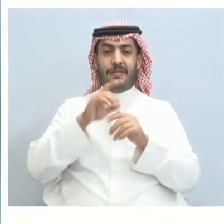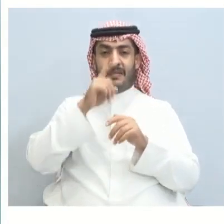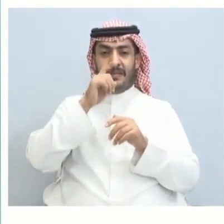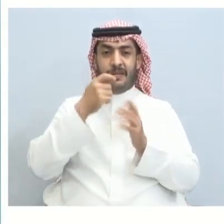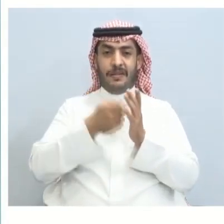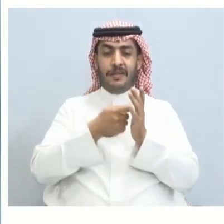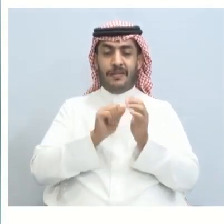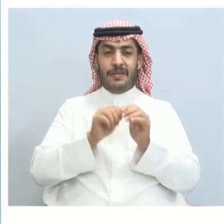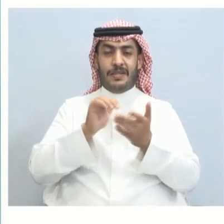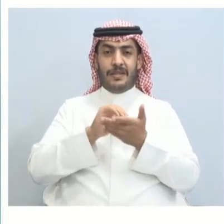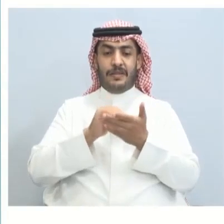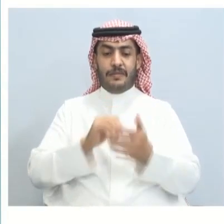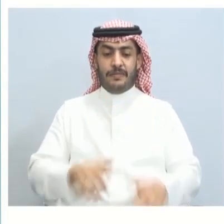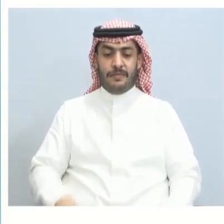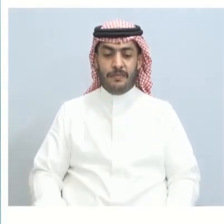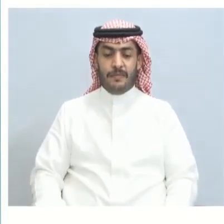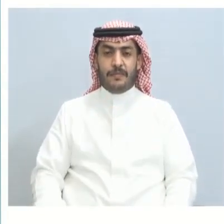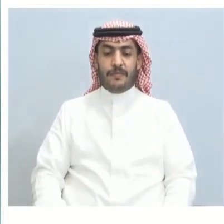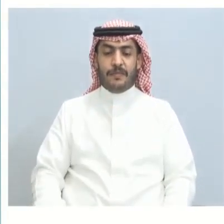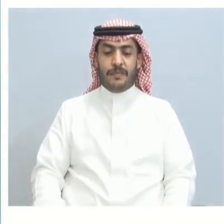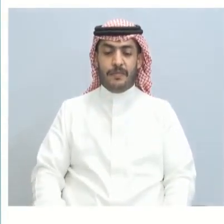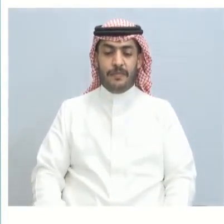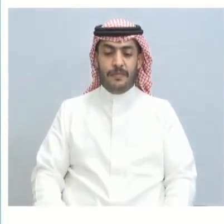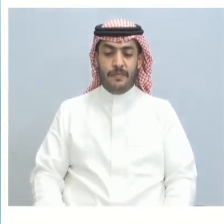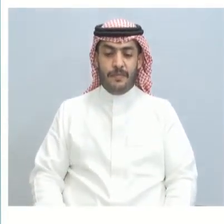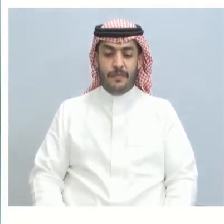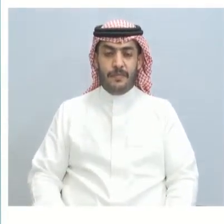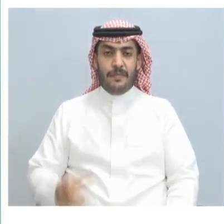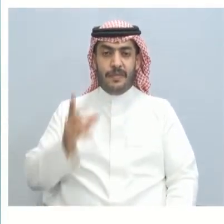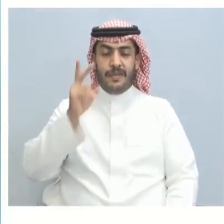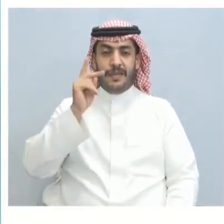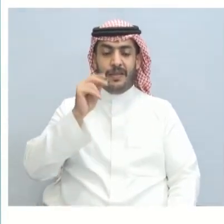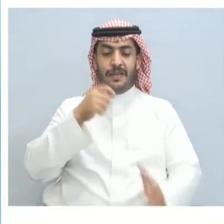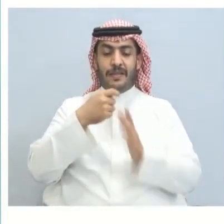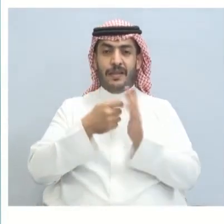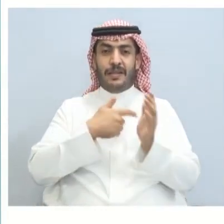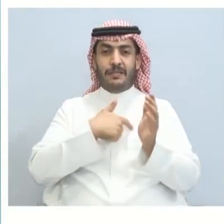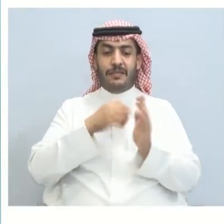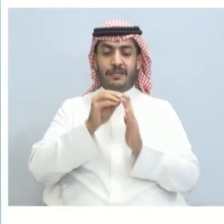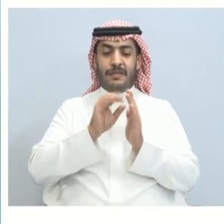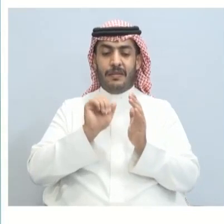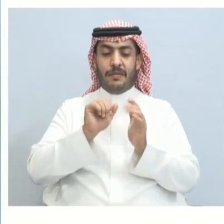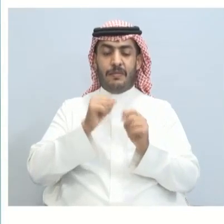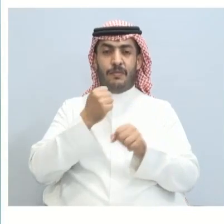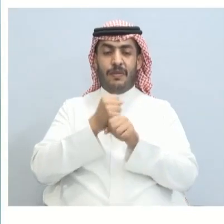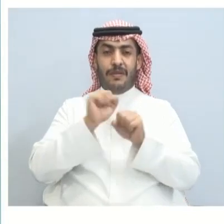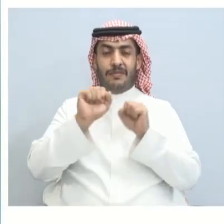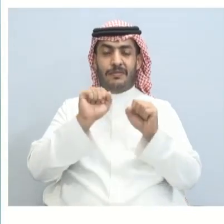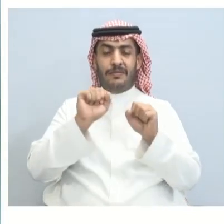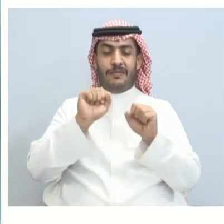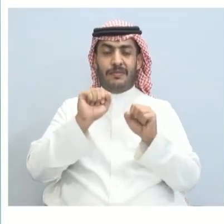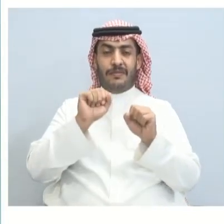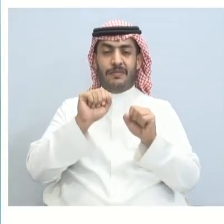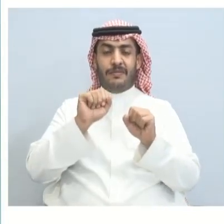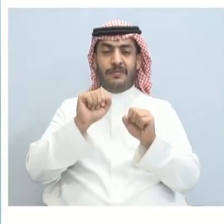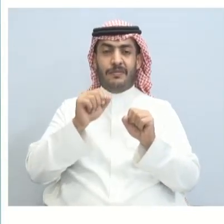لكتابتها من قبل السكرتير ايضا تدوين اسماء المشاركين الذين اوكلت اليهم المهمه او القيام